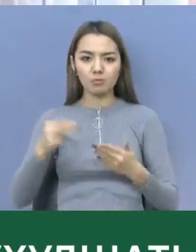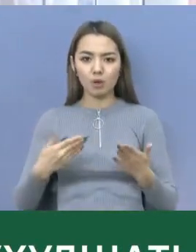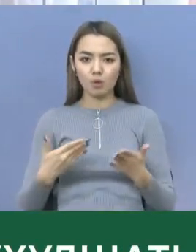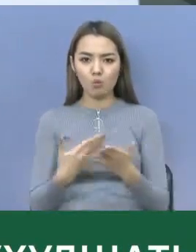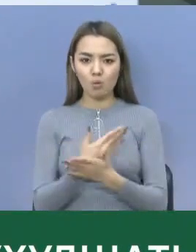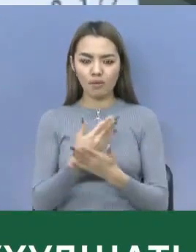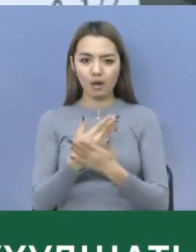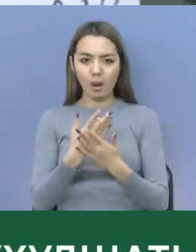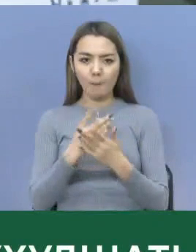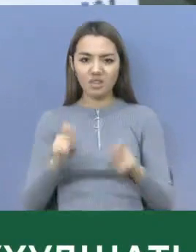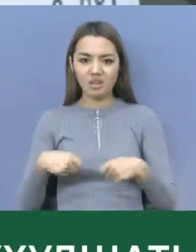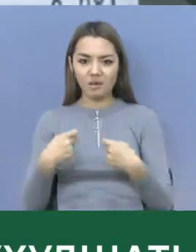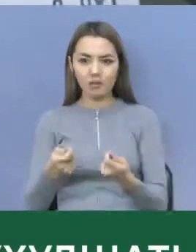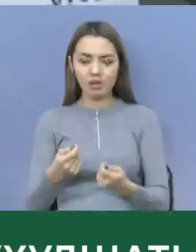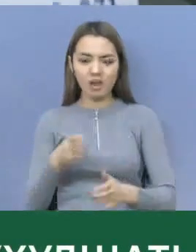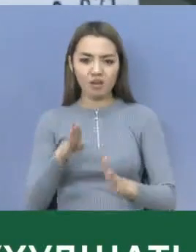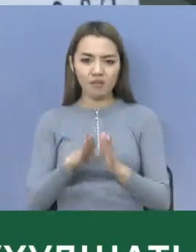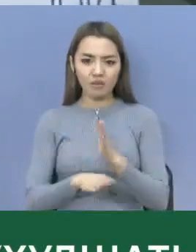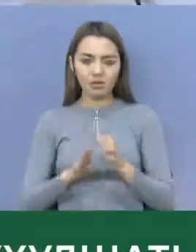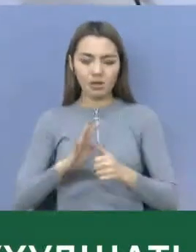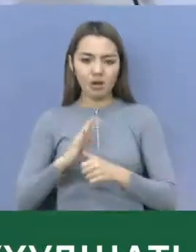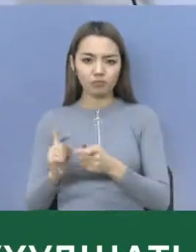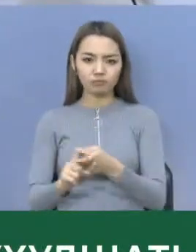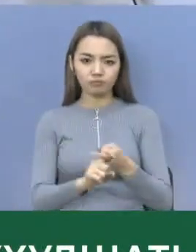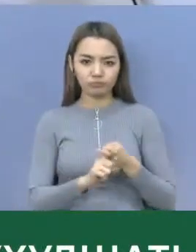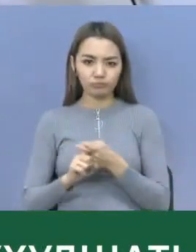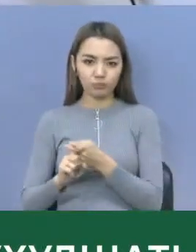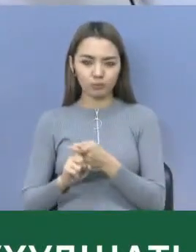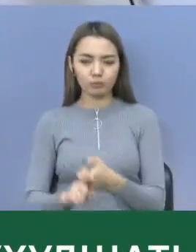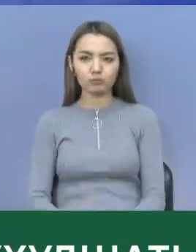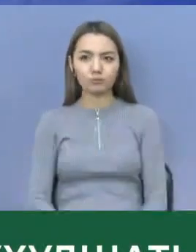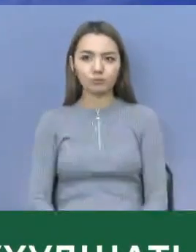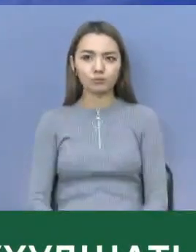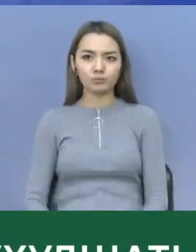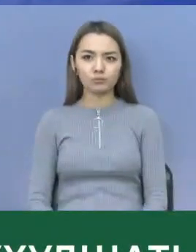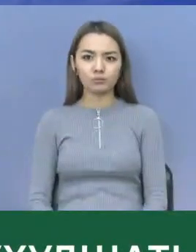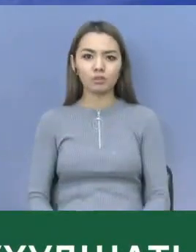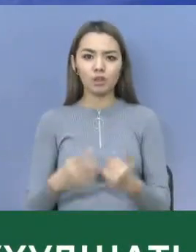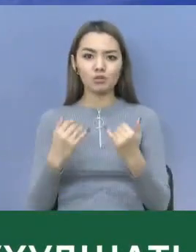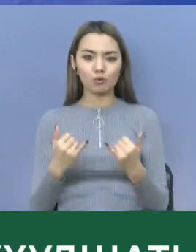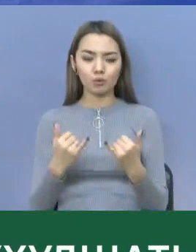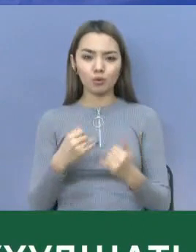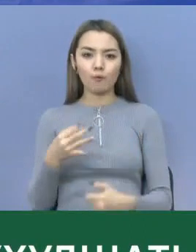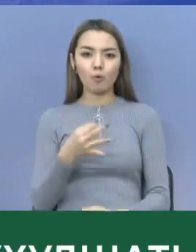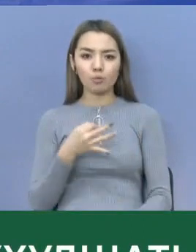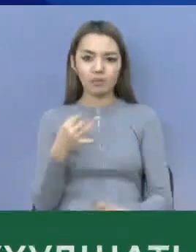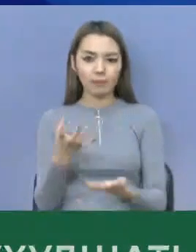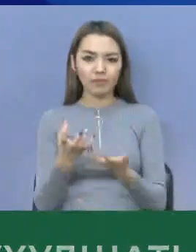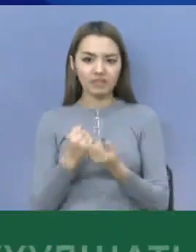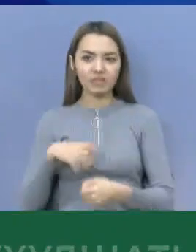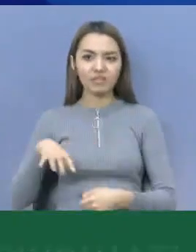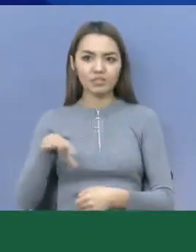новое постановление в связи с осложнением эпидемиологической ситуации. На сегодня в области приняты